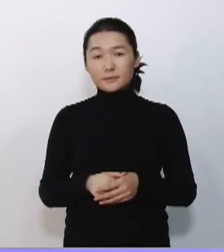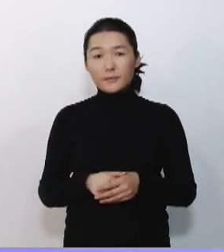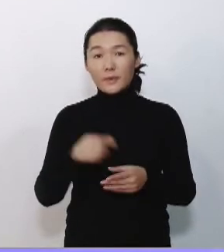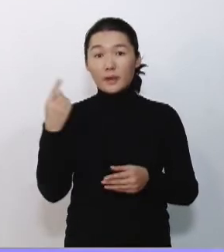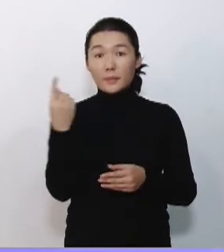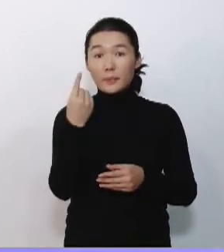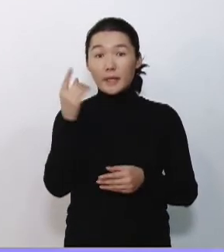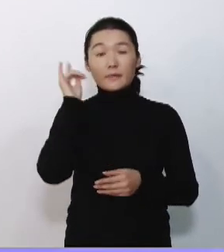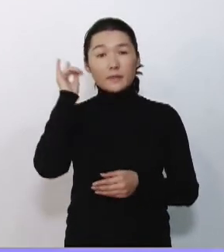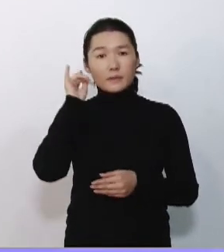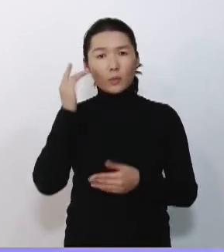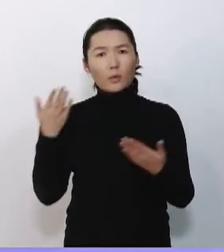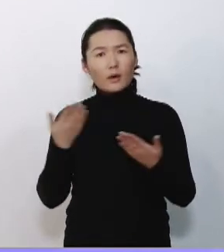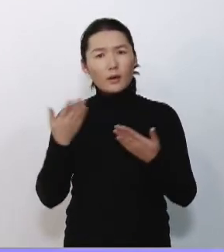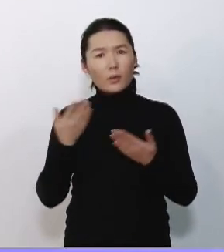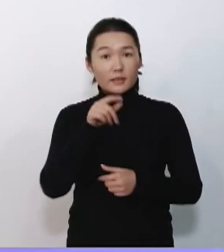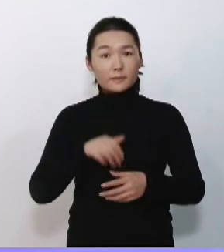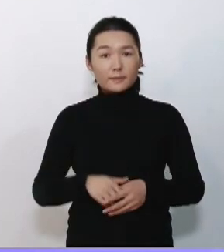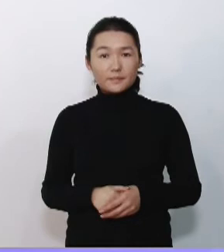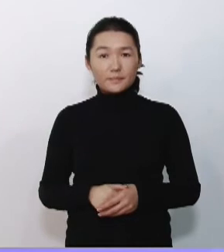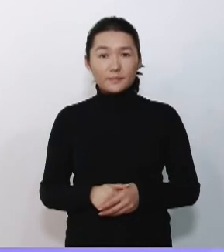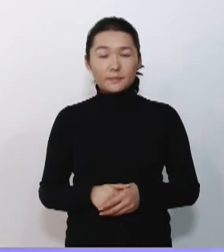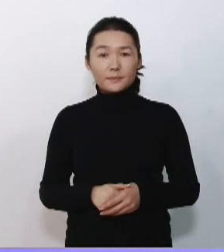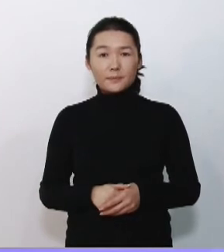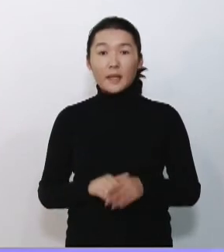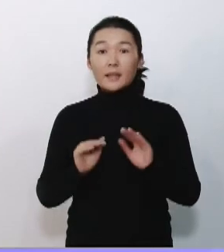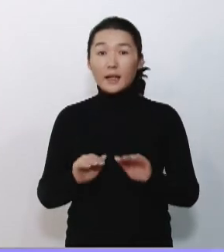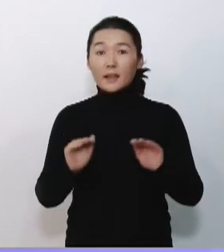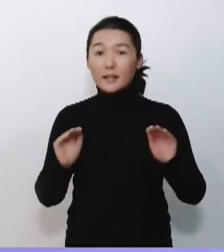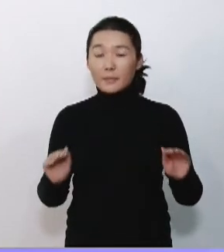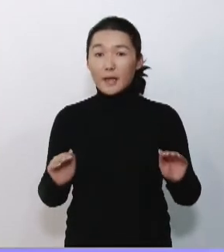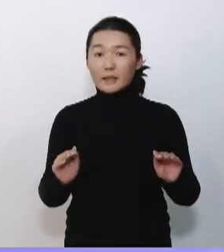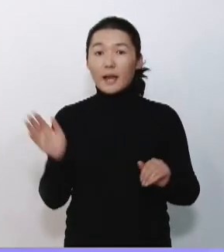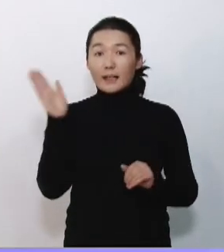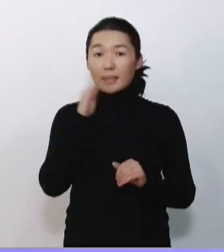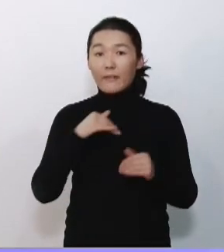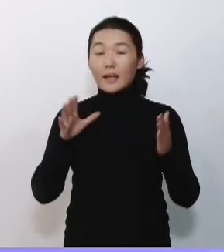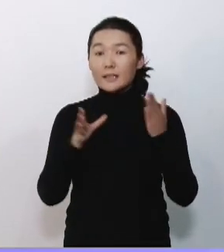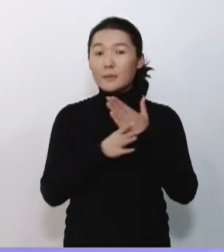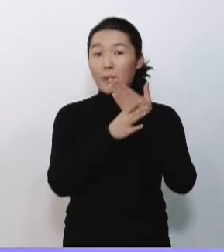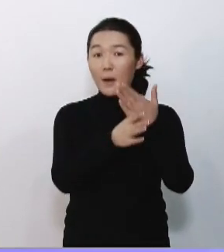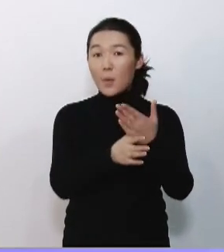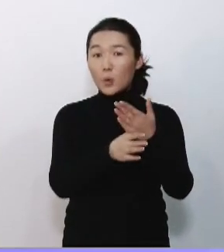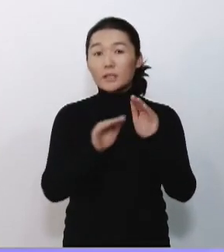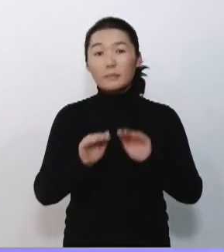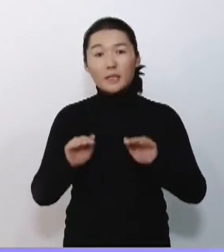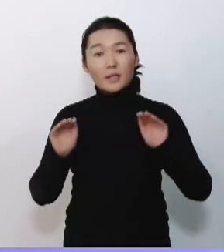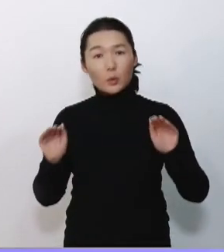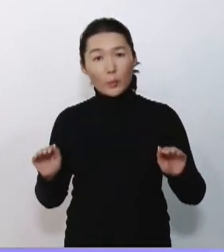Первый звук, какой же ты? Итак, ребята, давайте поможем Мирлану и